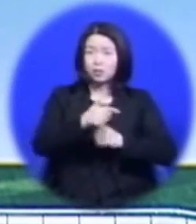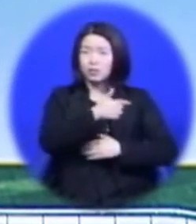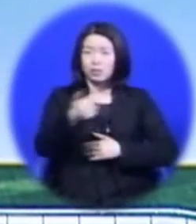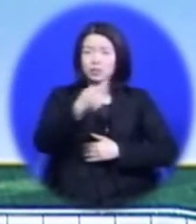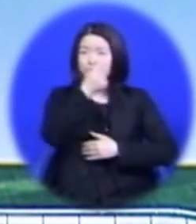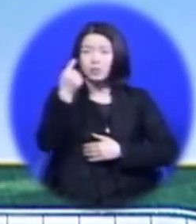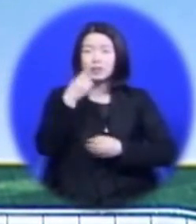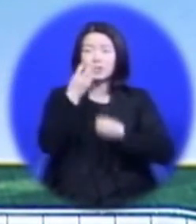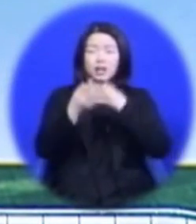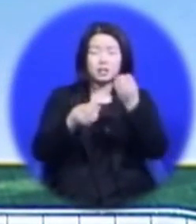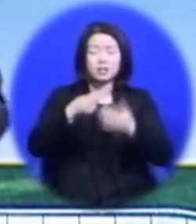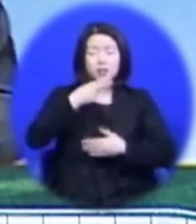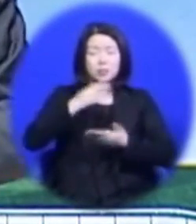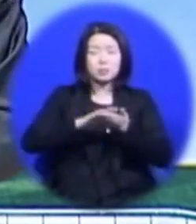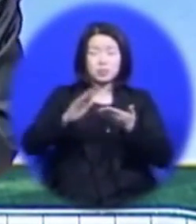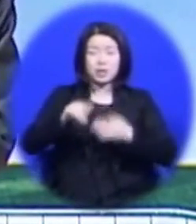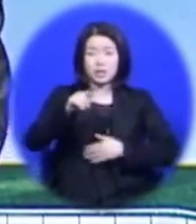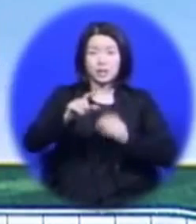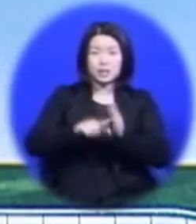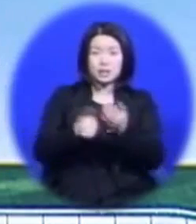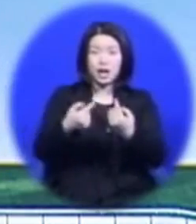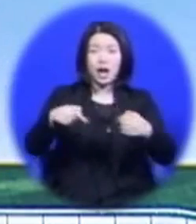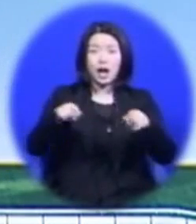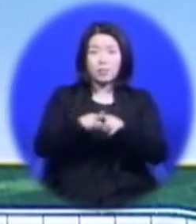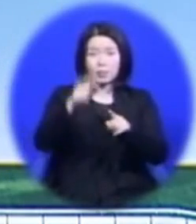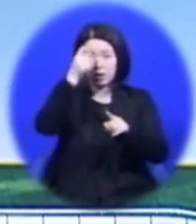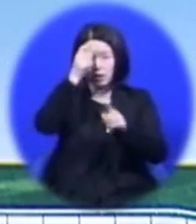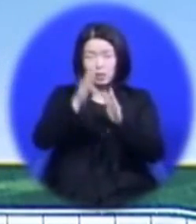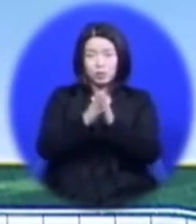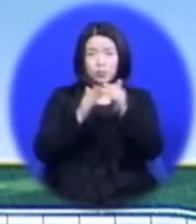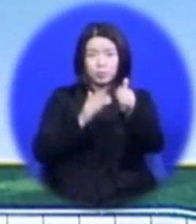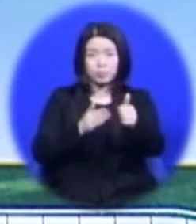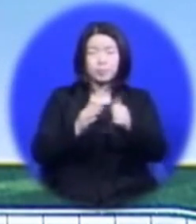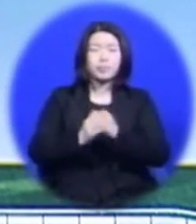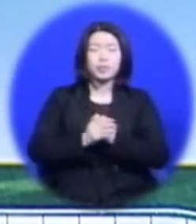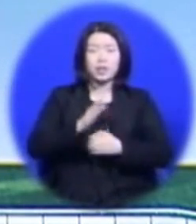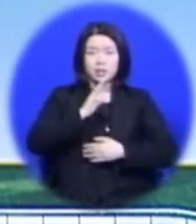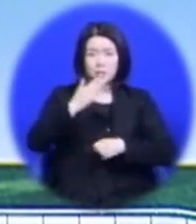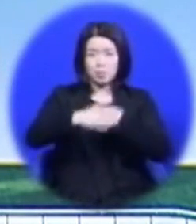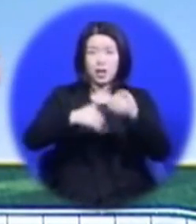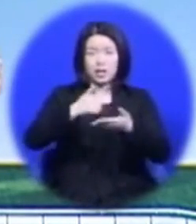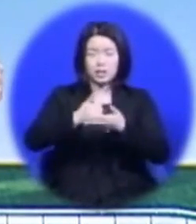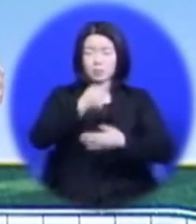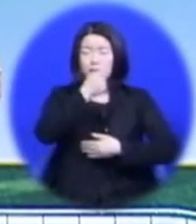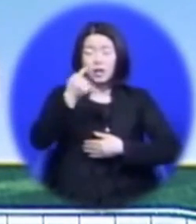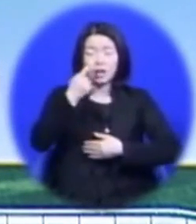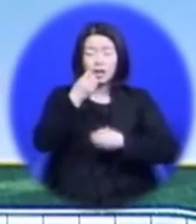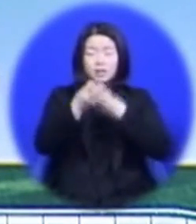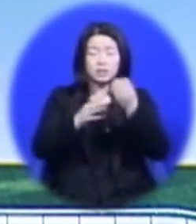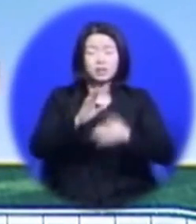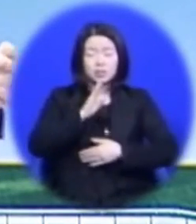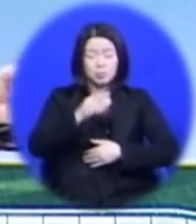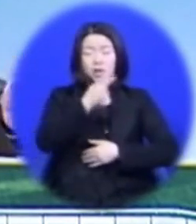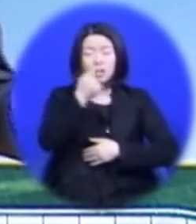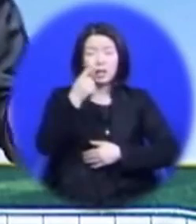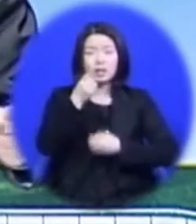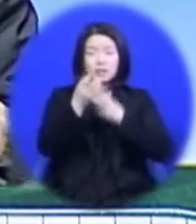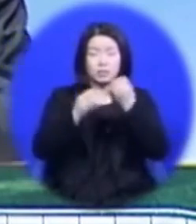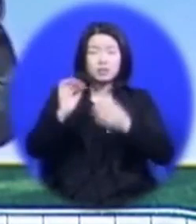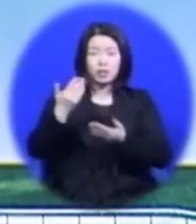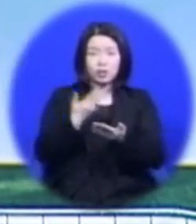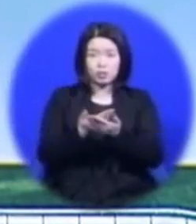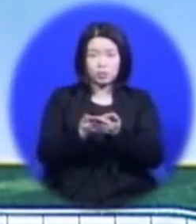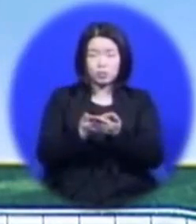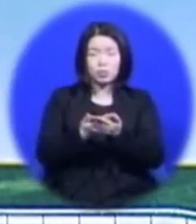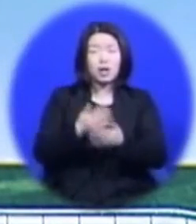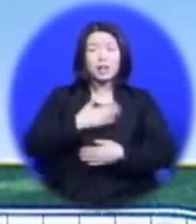것입니다. 이 시간에 우리 같이 기도하십시다. 정말 하나님 간증이 간증이 되게 해주소서. 나 같은 죄인이